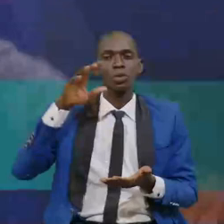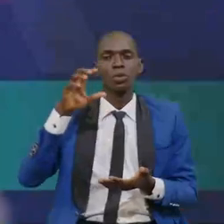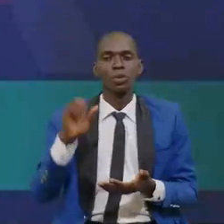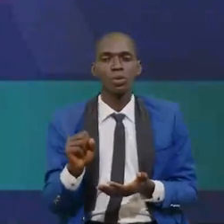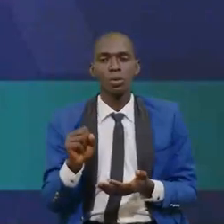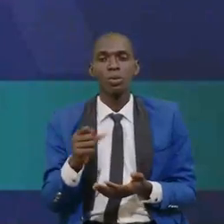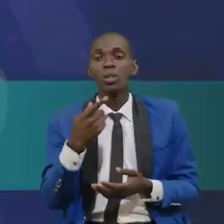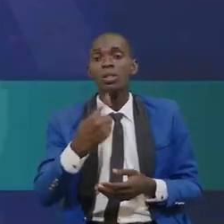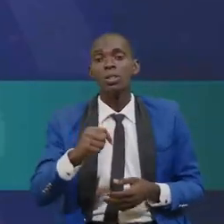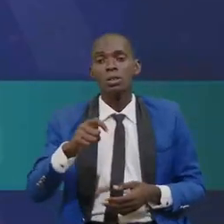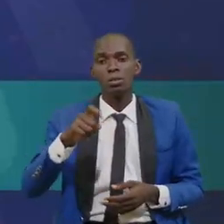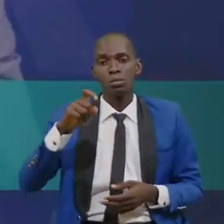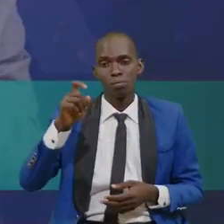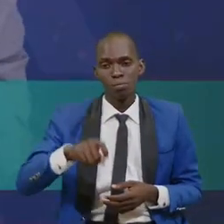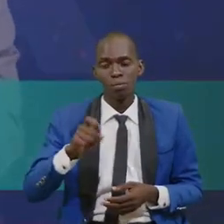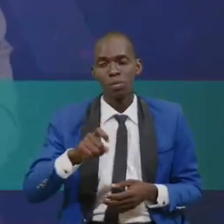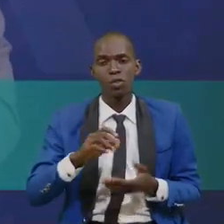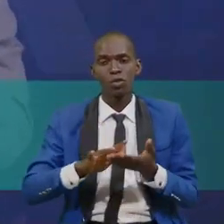temps utile.